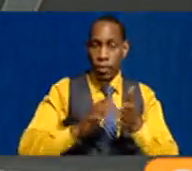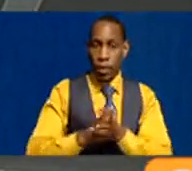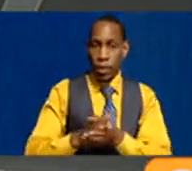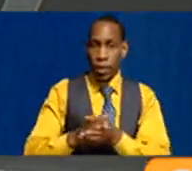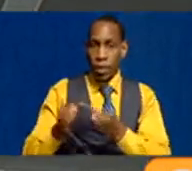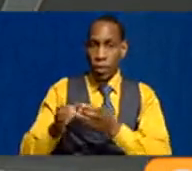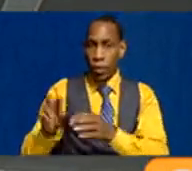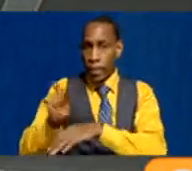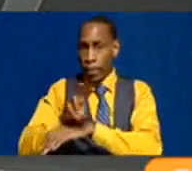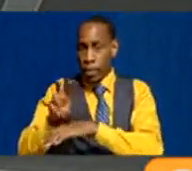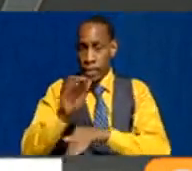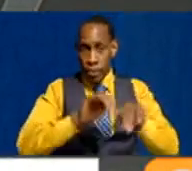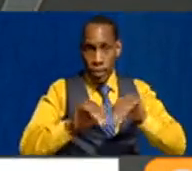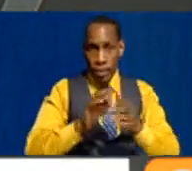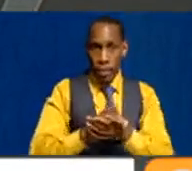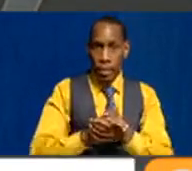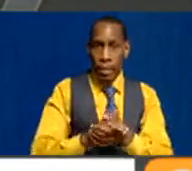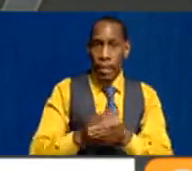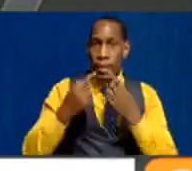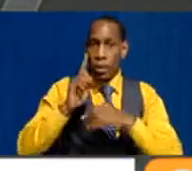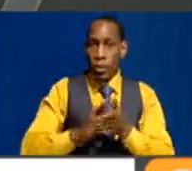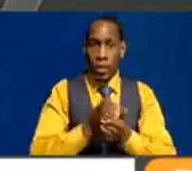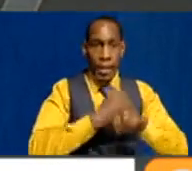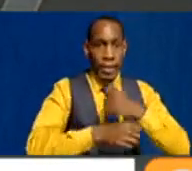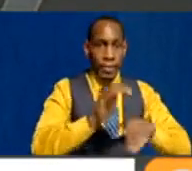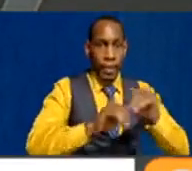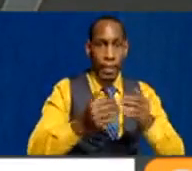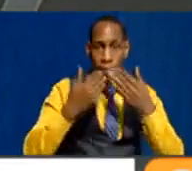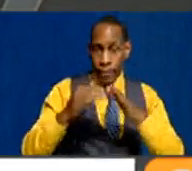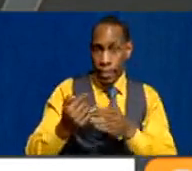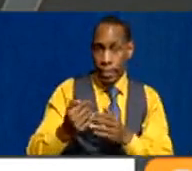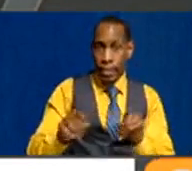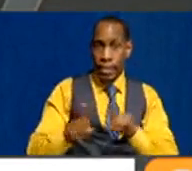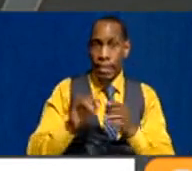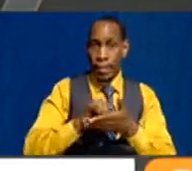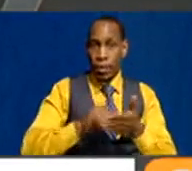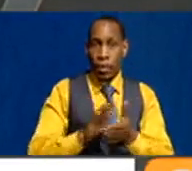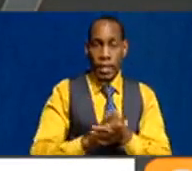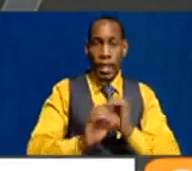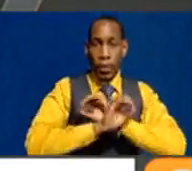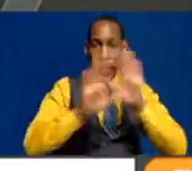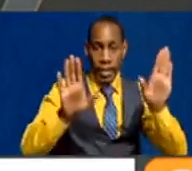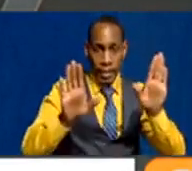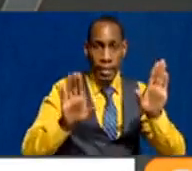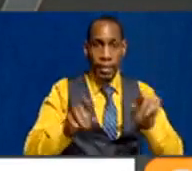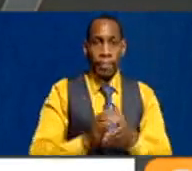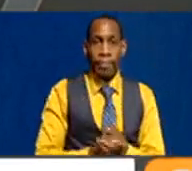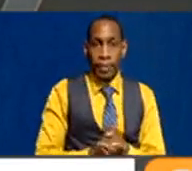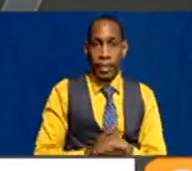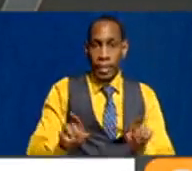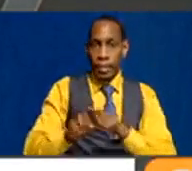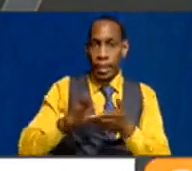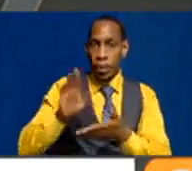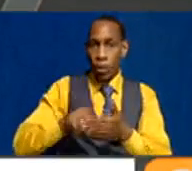Kundi la waangalizi wa uchaguzi la ELOG limetaja shughuli ya uchaguzi uliokamilika kama uliokuwa wa uwazi na uwajibikaji.